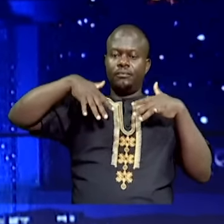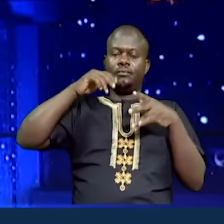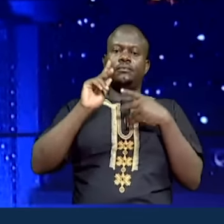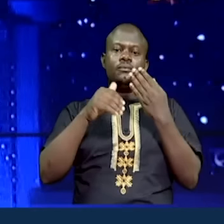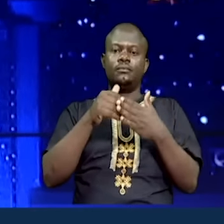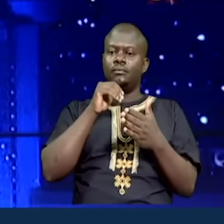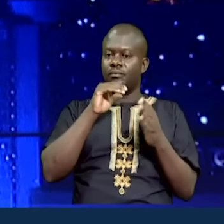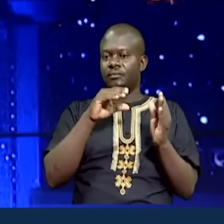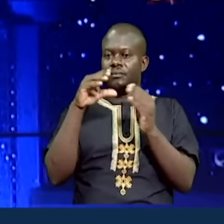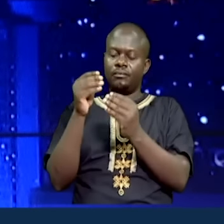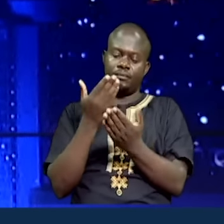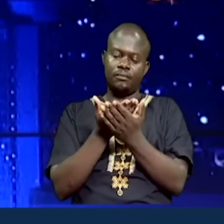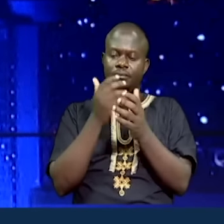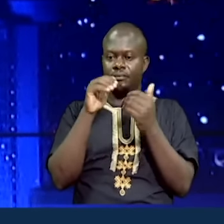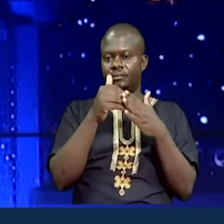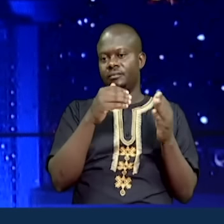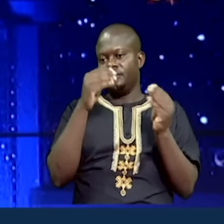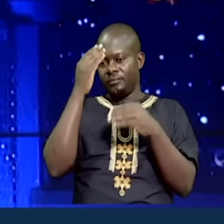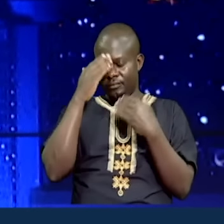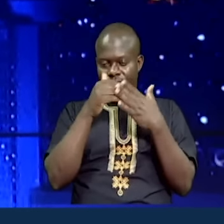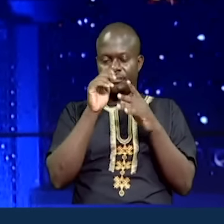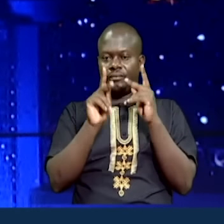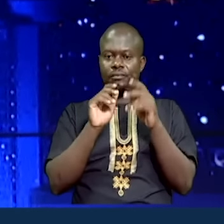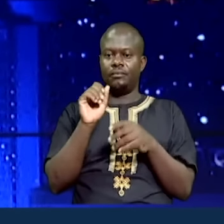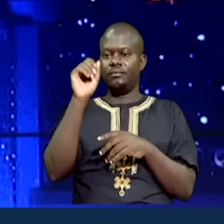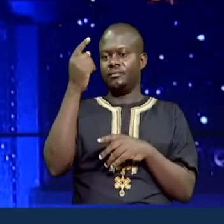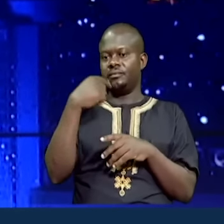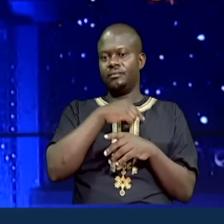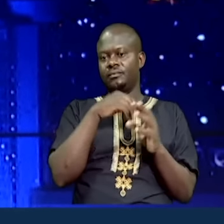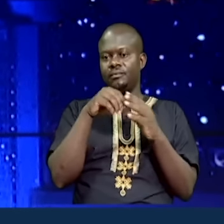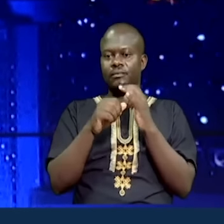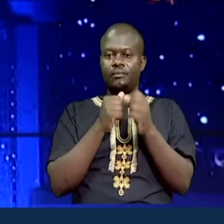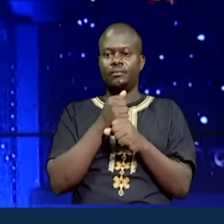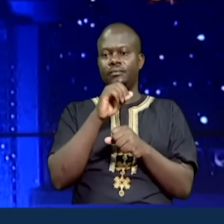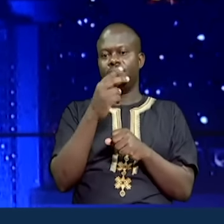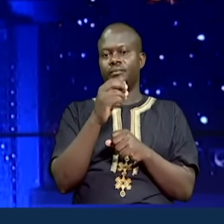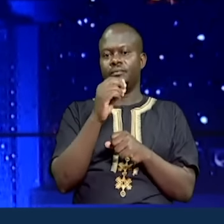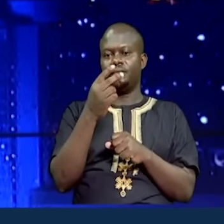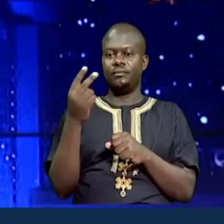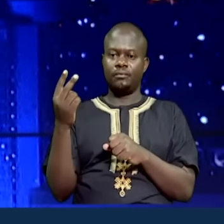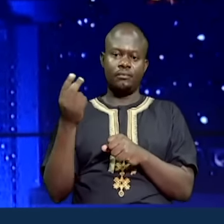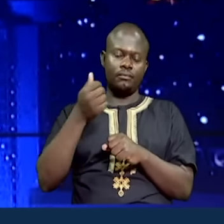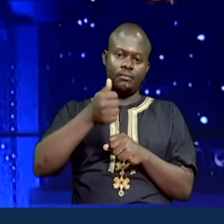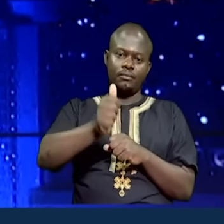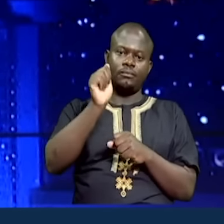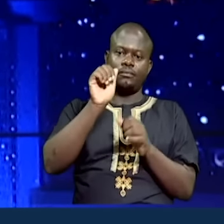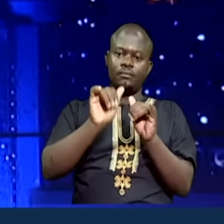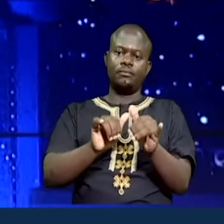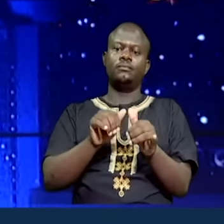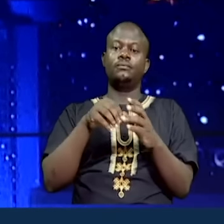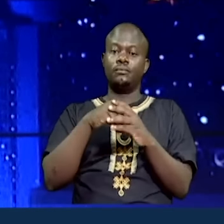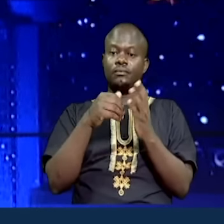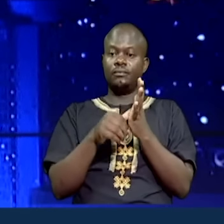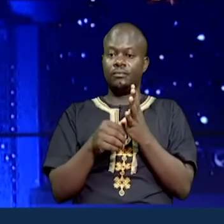ntabwo barimurwa barasaba ko bakwimurwa kuko abambere bimuwe mu mwaka wa 2022 bo bakaba baraheze mu